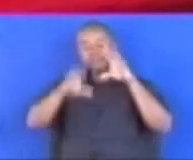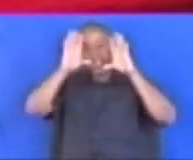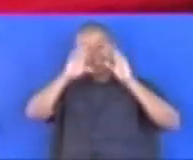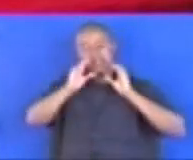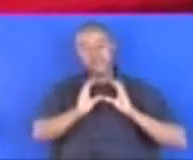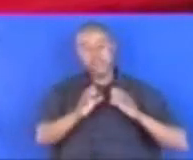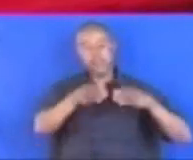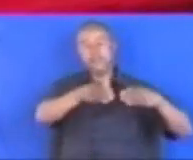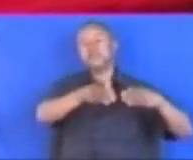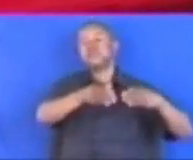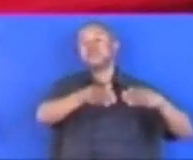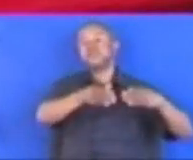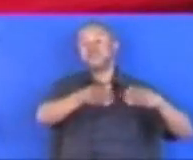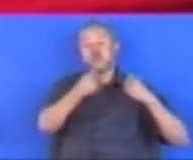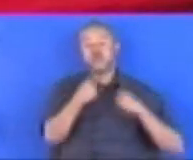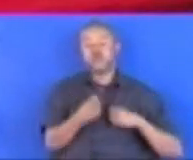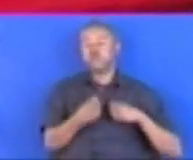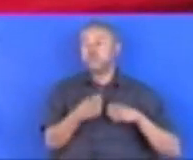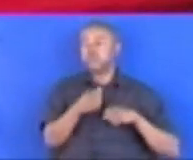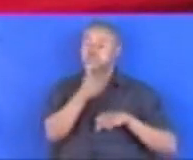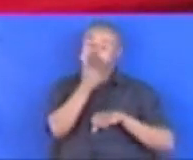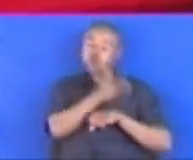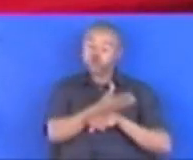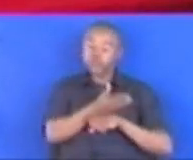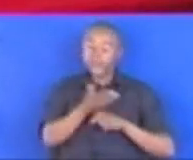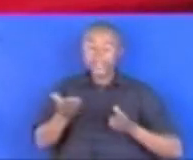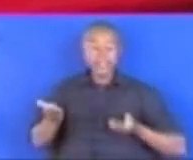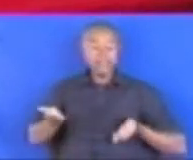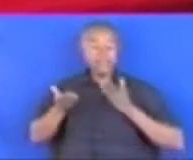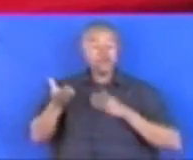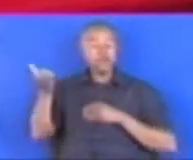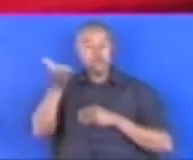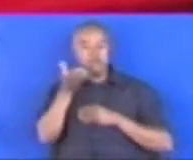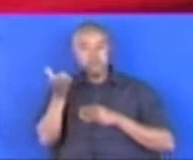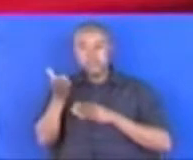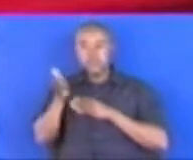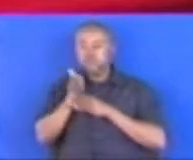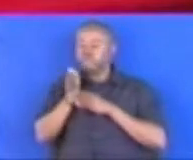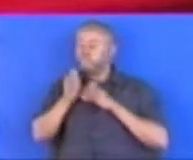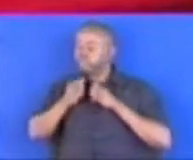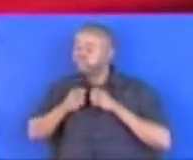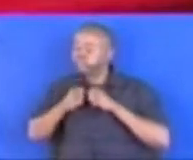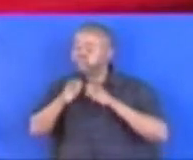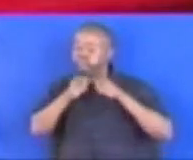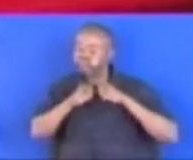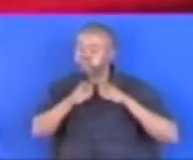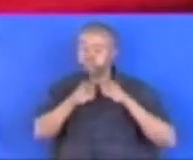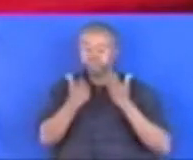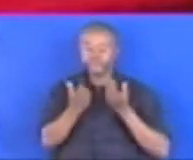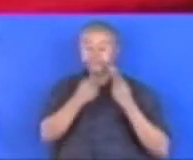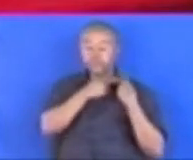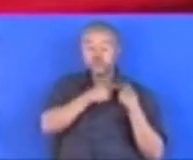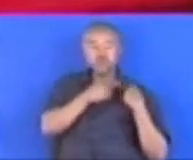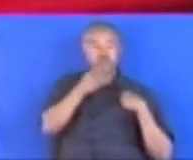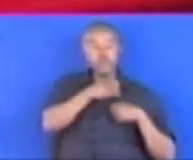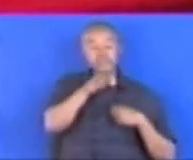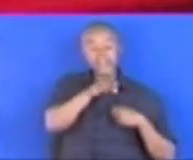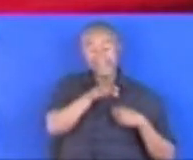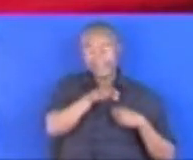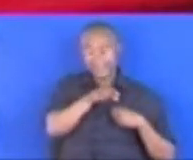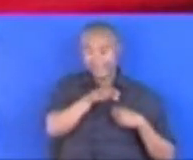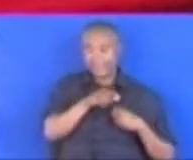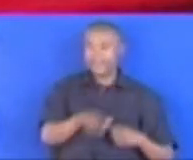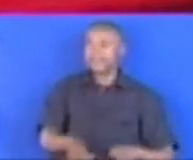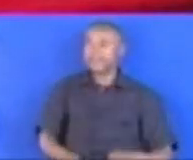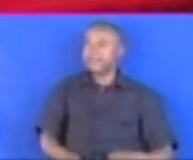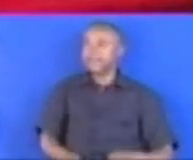kamati ya kudumu ya Bunge ya huduma na maendeleo ya jamii kuhusu utekelezaji wa majukumu ya Wizara ya Afya, Maendeleo ya Jamii, Jinsia, Wazee